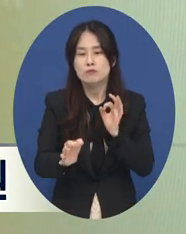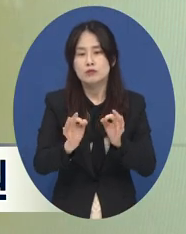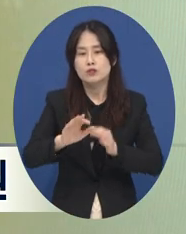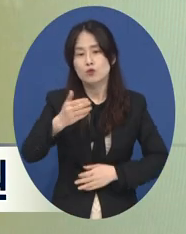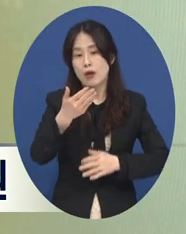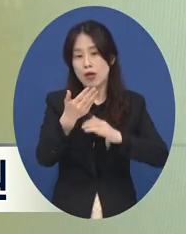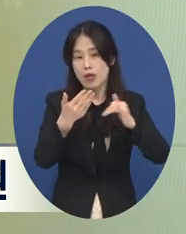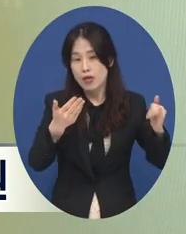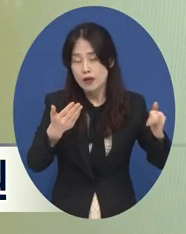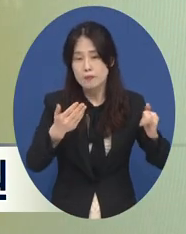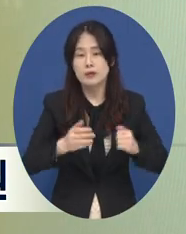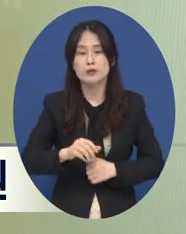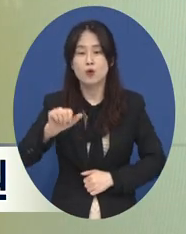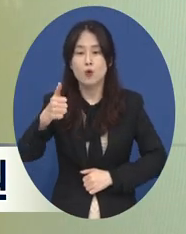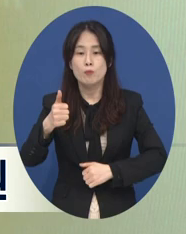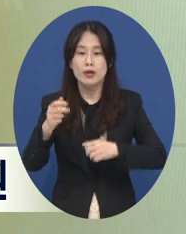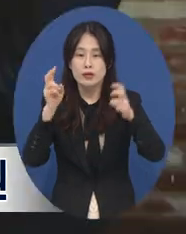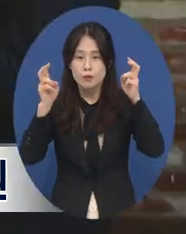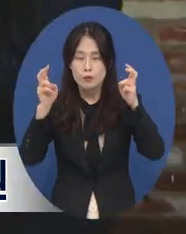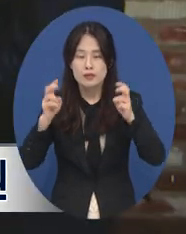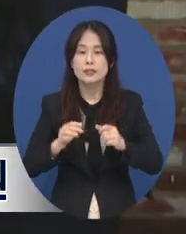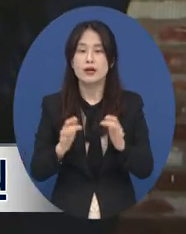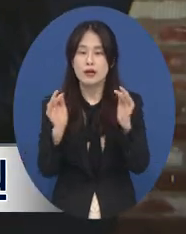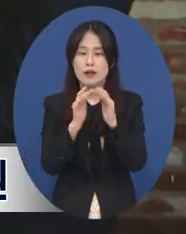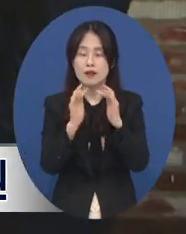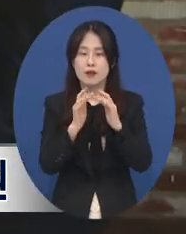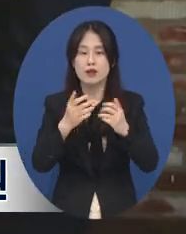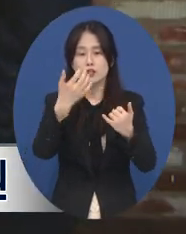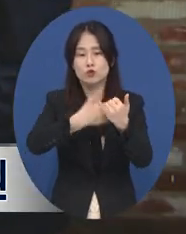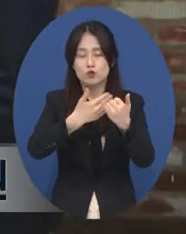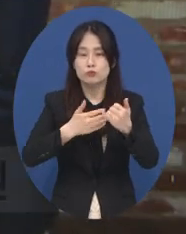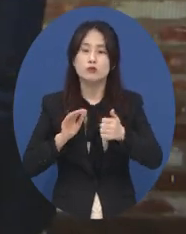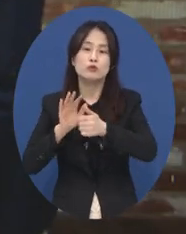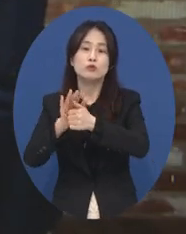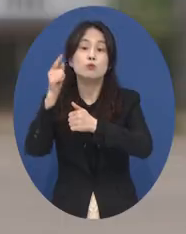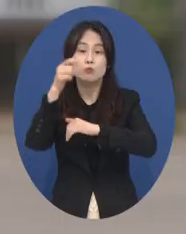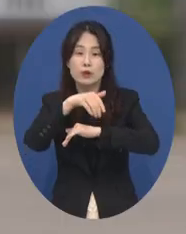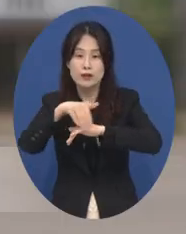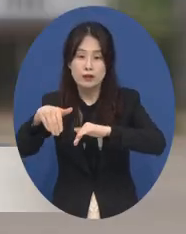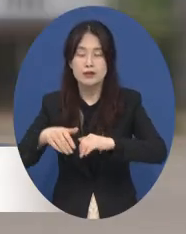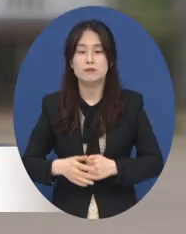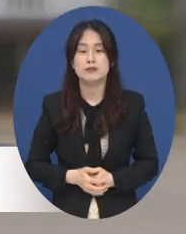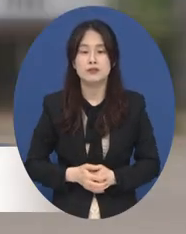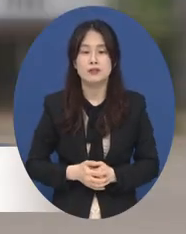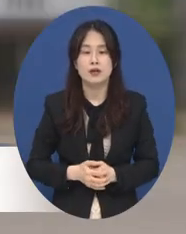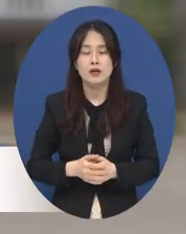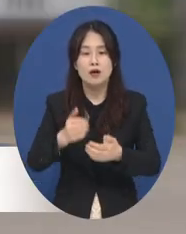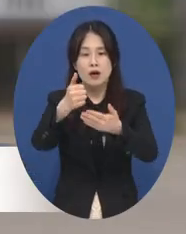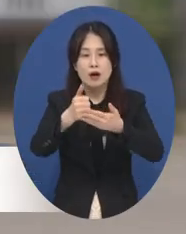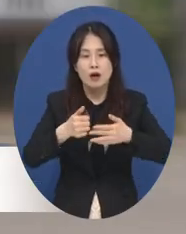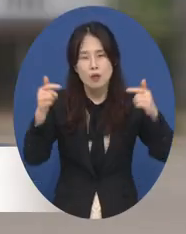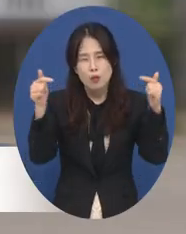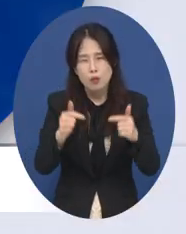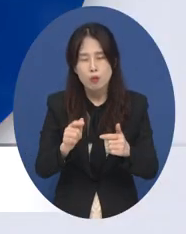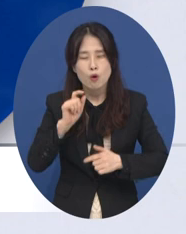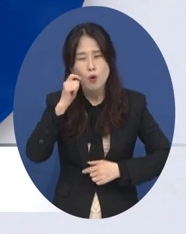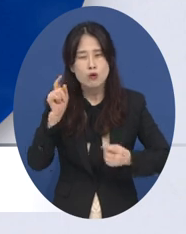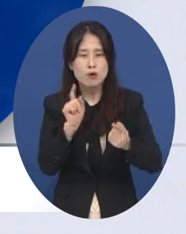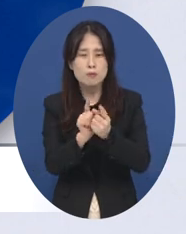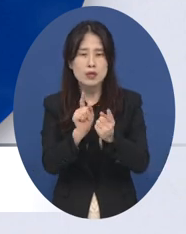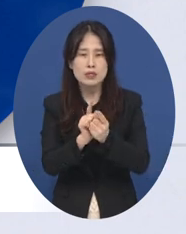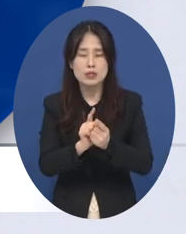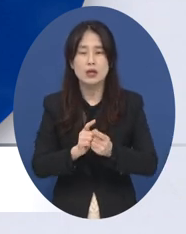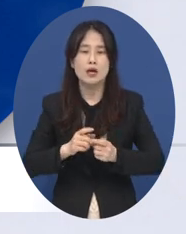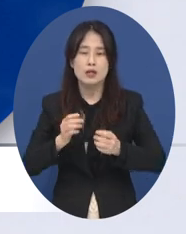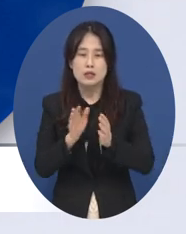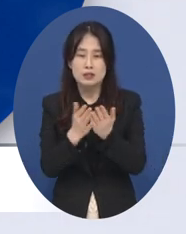900여 명과 500개 단체의 온라인 교육 콘텐츠 제작과 참여 등을 돕습니다. 방문객의 감소로 어려움을 겪는 경기도 인증